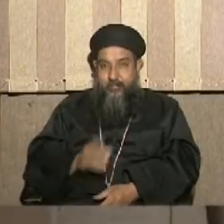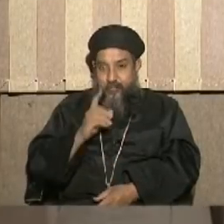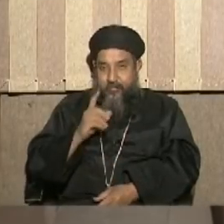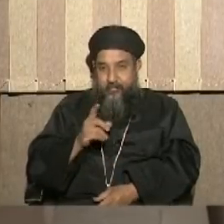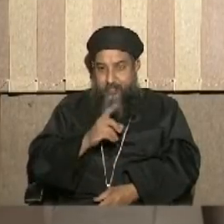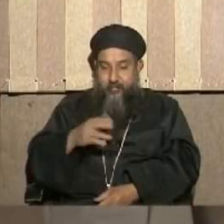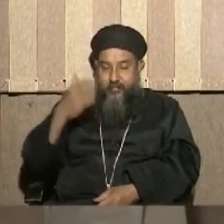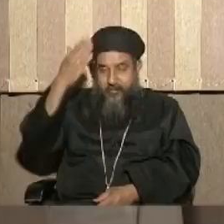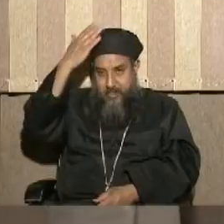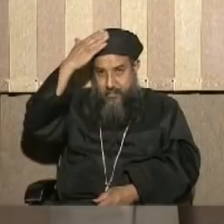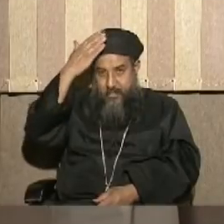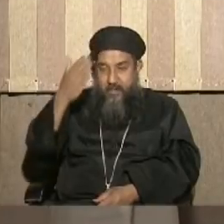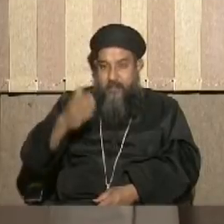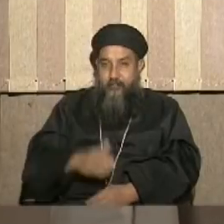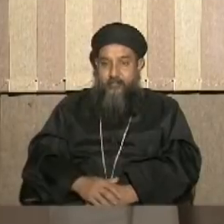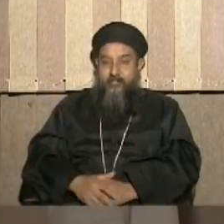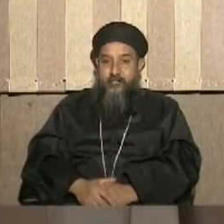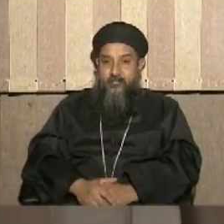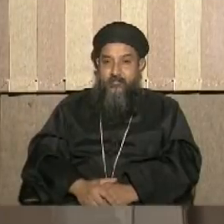ربنا يباركك يا شباب.